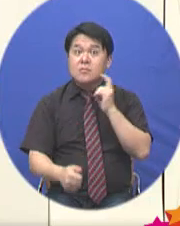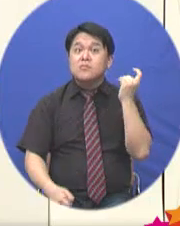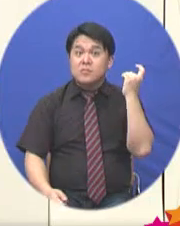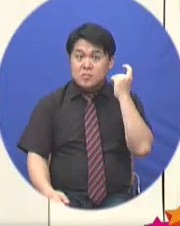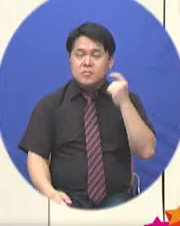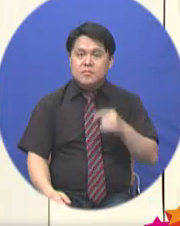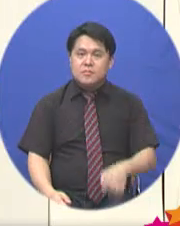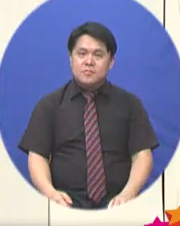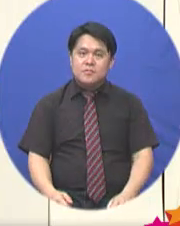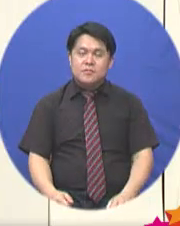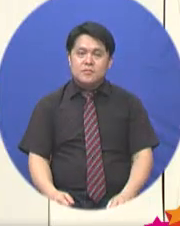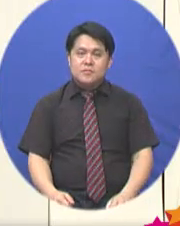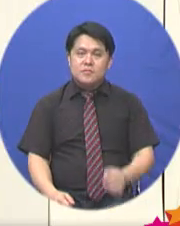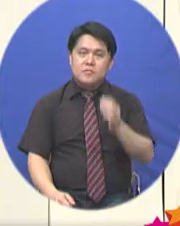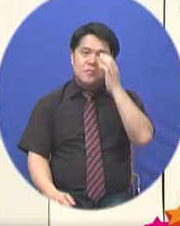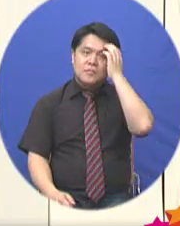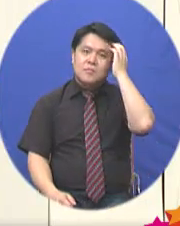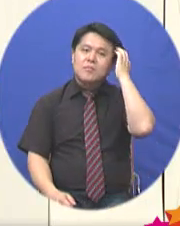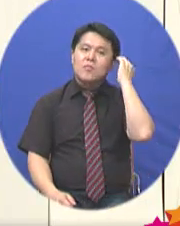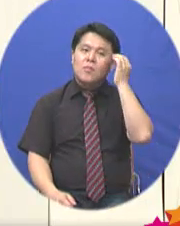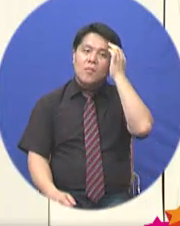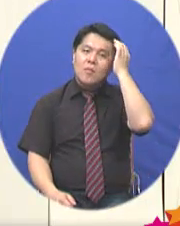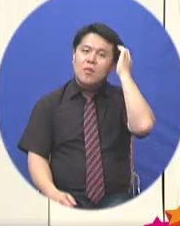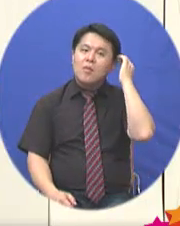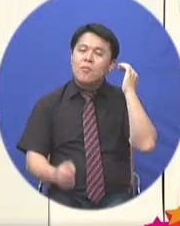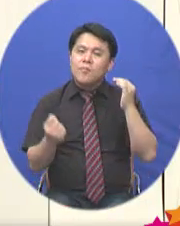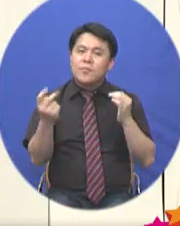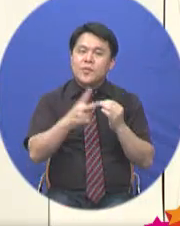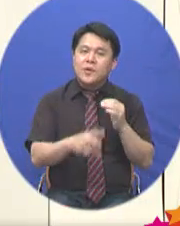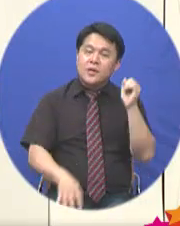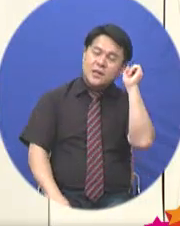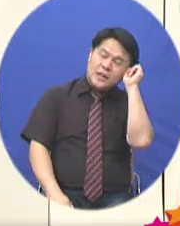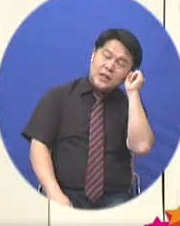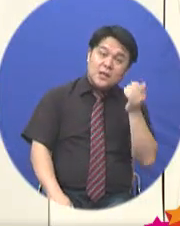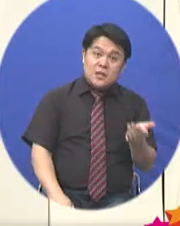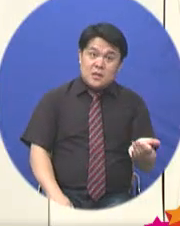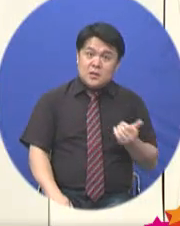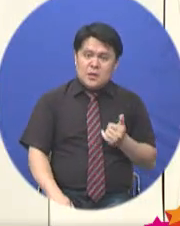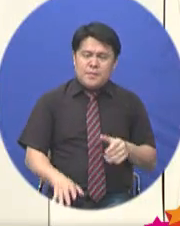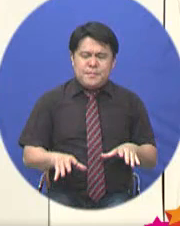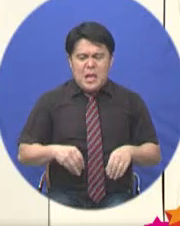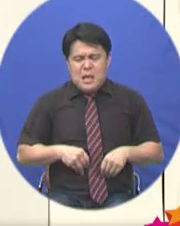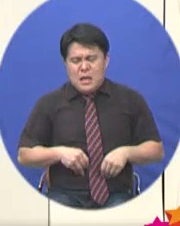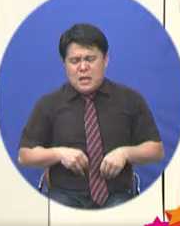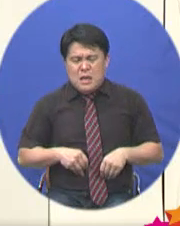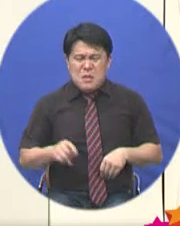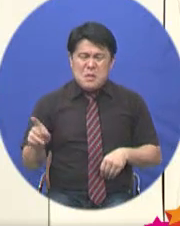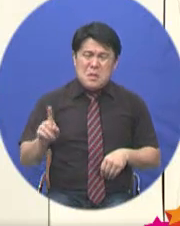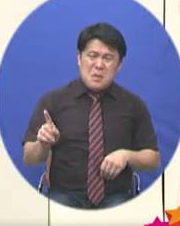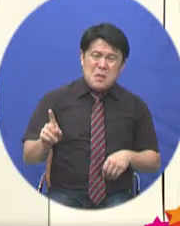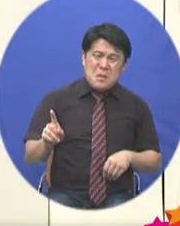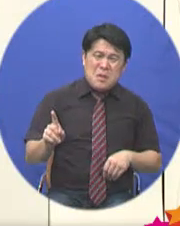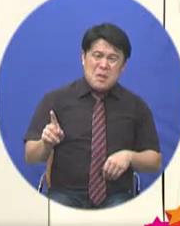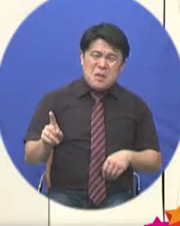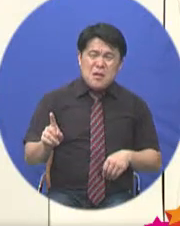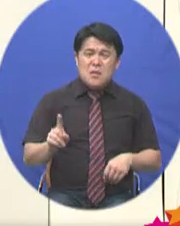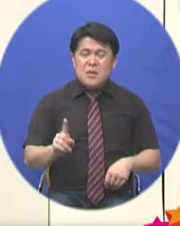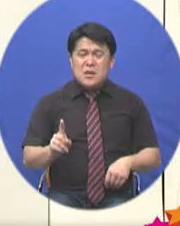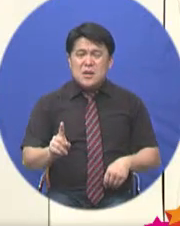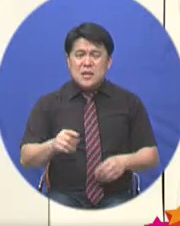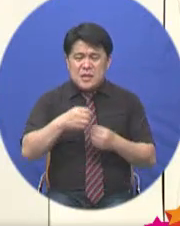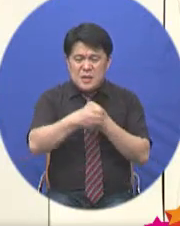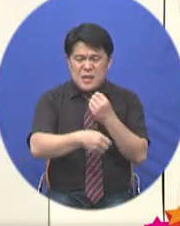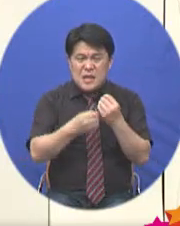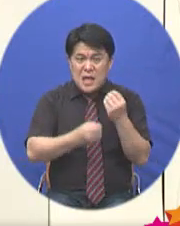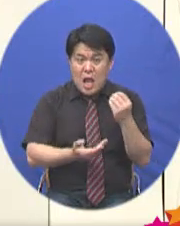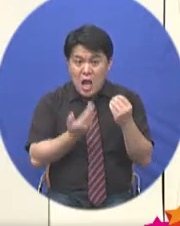할 정도로 참 좋은 네. 과일이라 그래요. 특히나 네. 자기 전에요. 만약에 허기가 지잖아요. 그러면 자기 전에